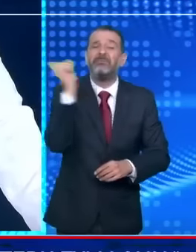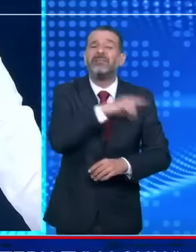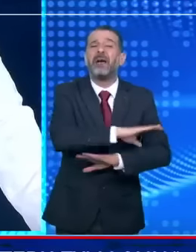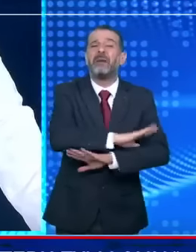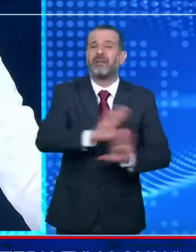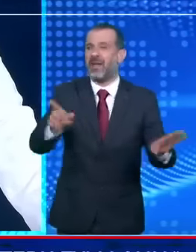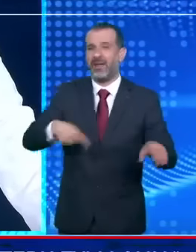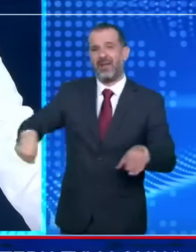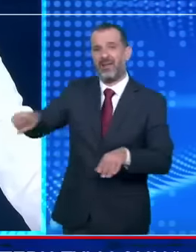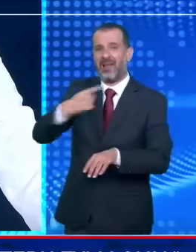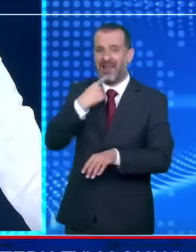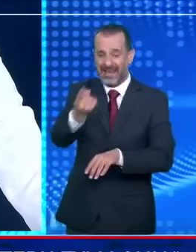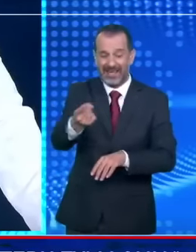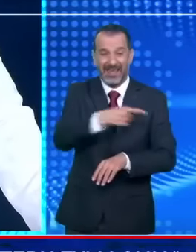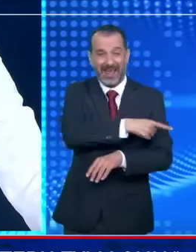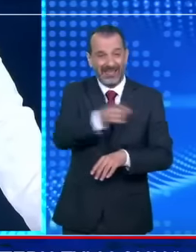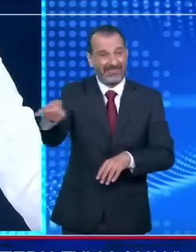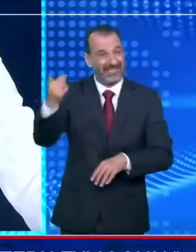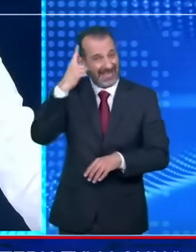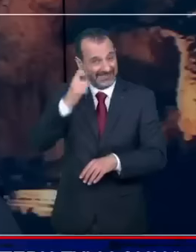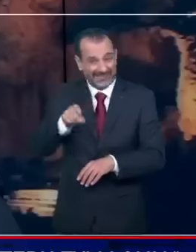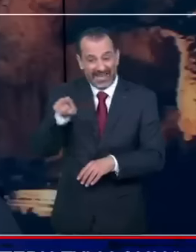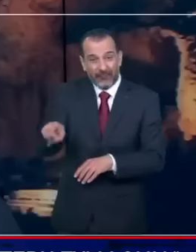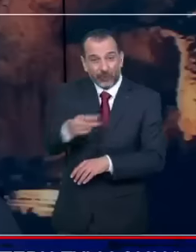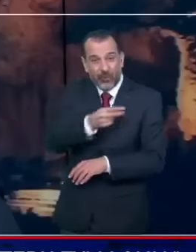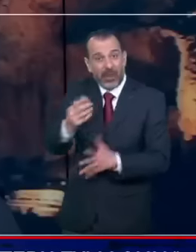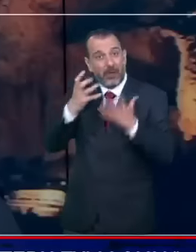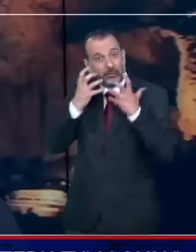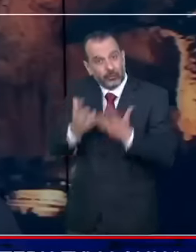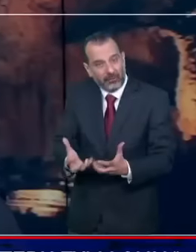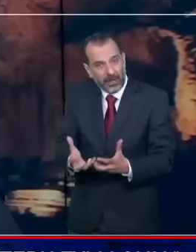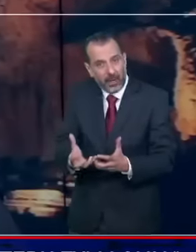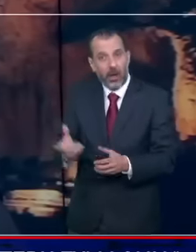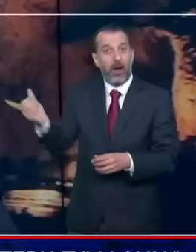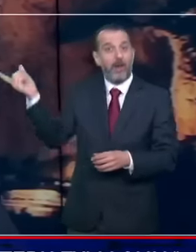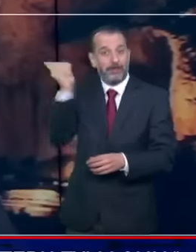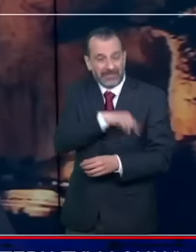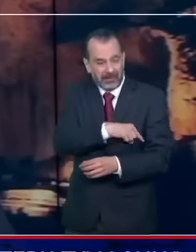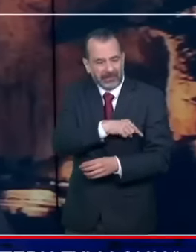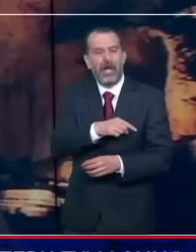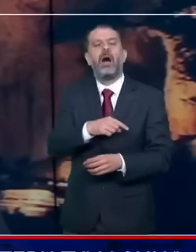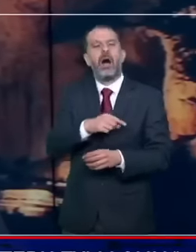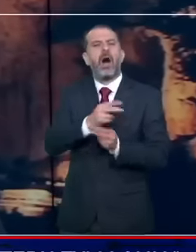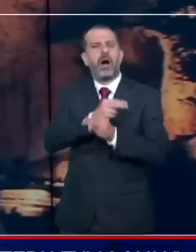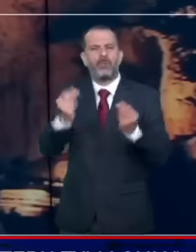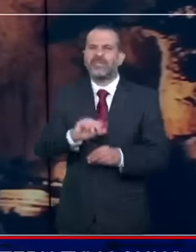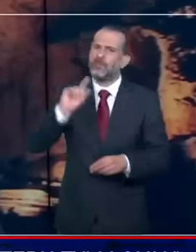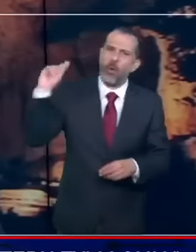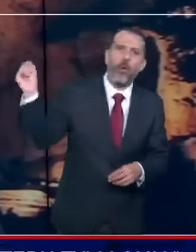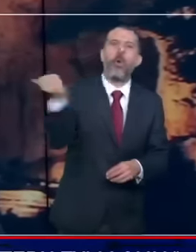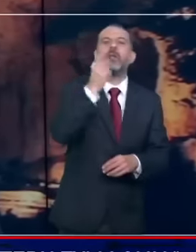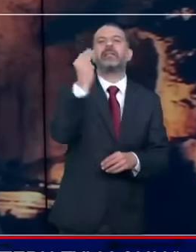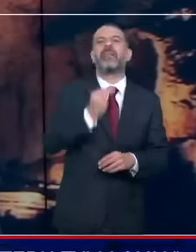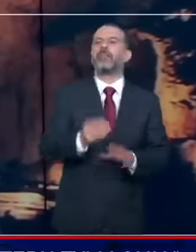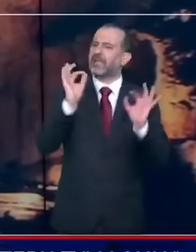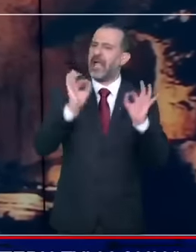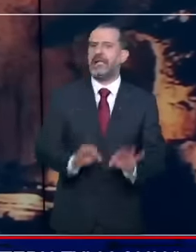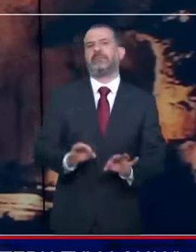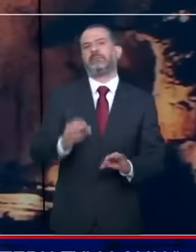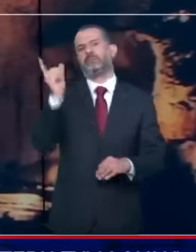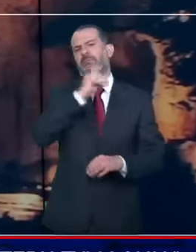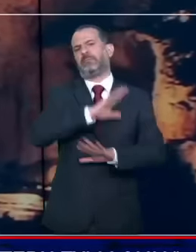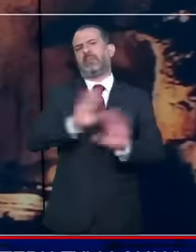και να ξέρετε ότι όταν σας λένε ψέματα για ένα τέτοιο ζήτημα, θα σας πούνε ψέματα και για τα πάντα. Διότι αυτή είναι στάση πολιτικής